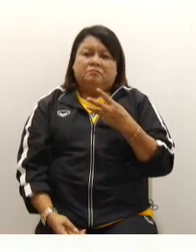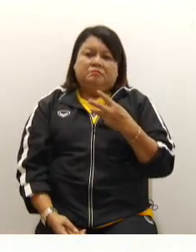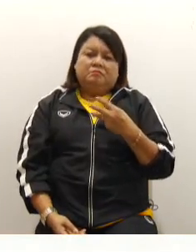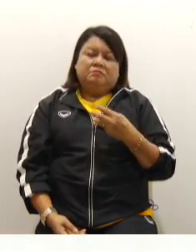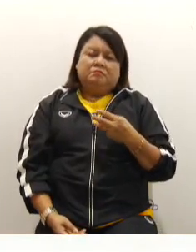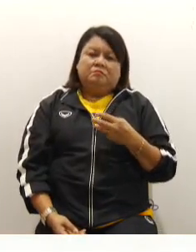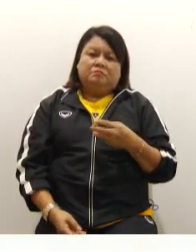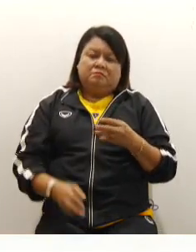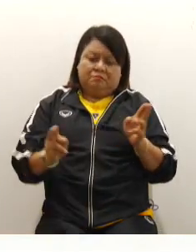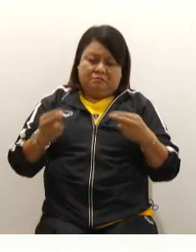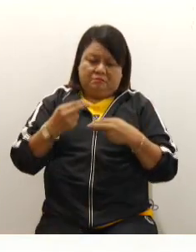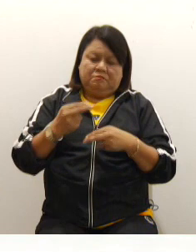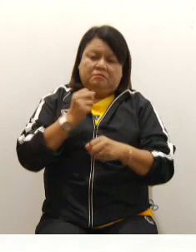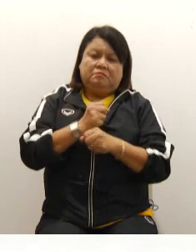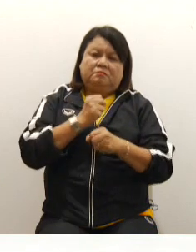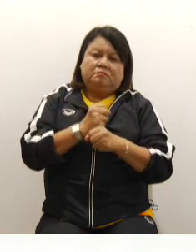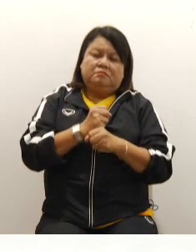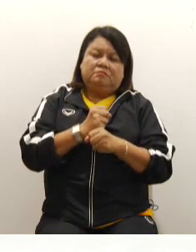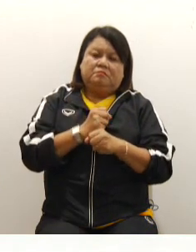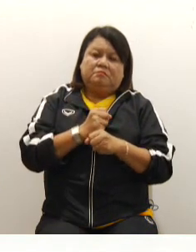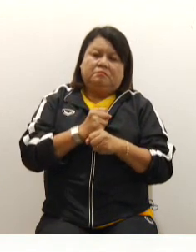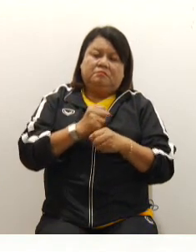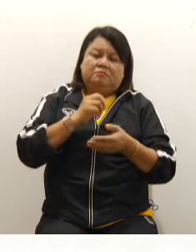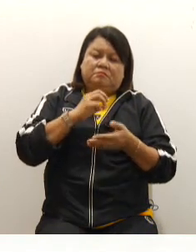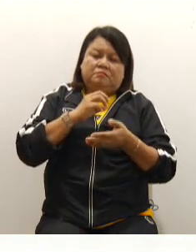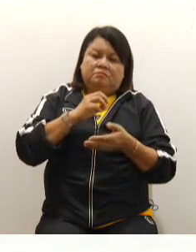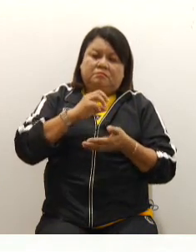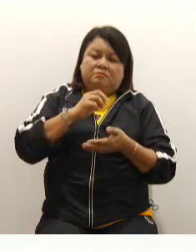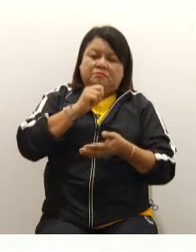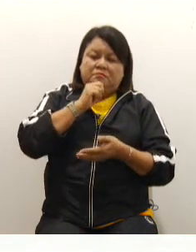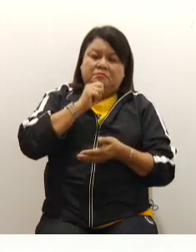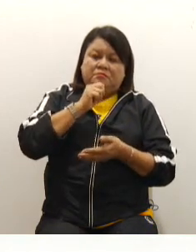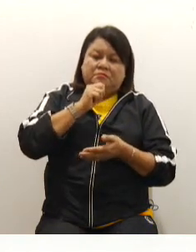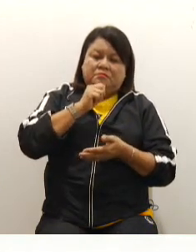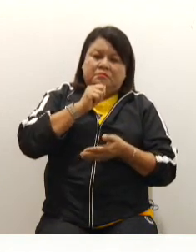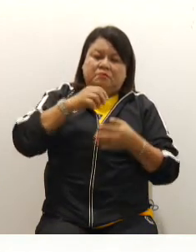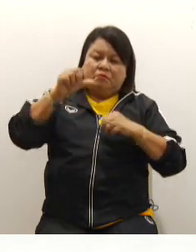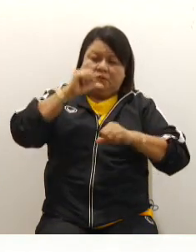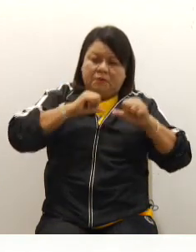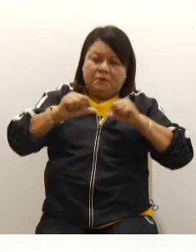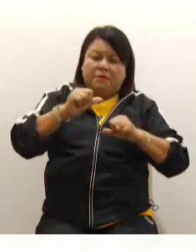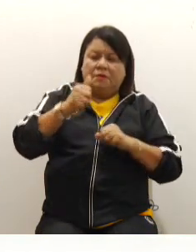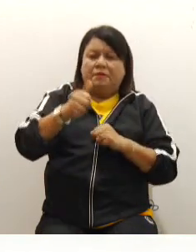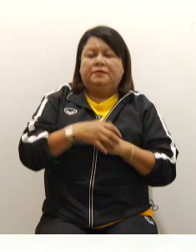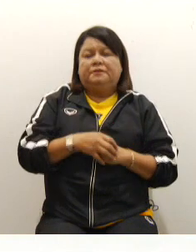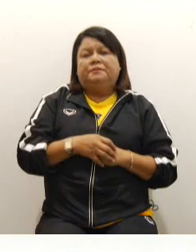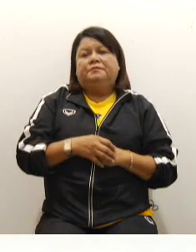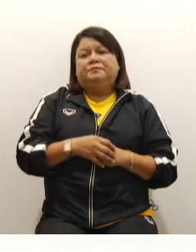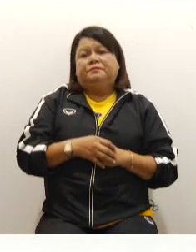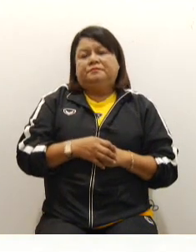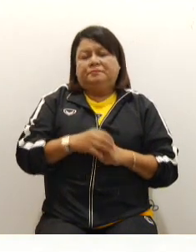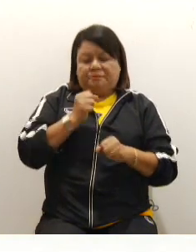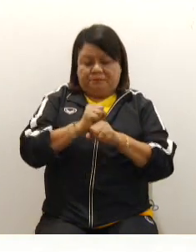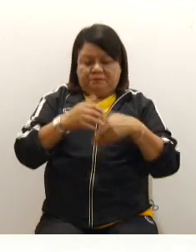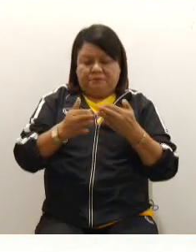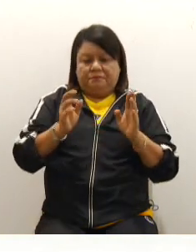รียกว่าห้องปฏิบัติการที่ดีนะเพราะฉะนั้นใครบอกว่าห้องปฏิบัติการของคุณดีหรือไม่ดีเนี่ยก็ขึ้นกับสิ่งต่อไปนี้นี่เราจะทำยังไงให้ห้